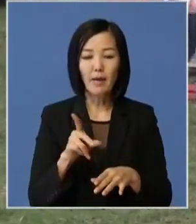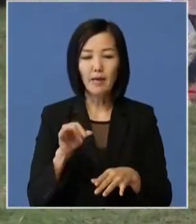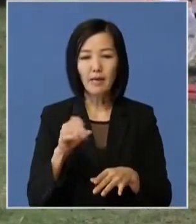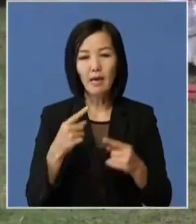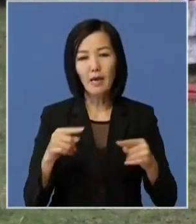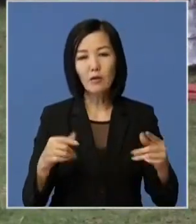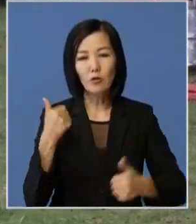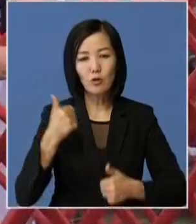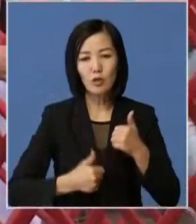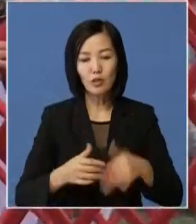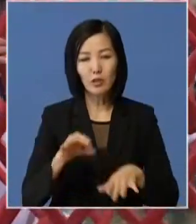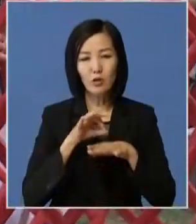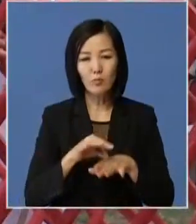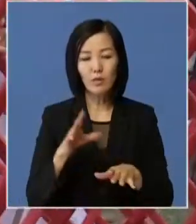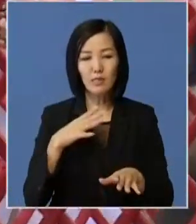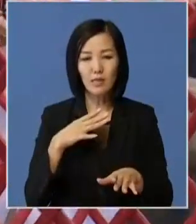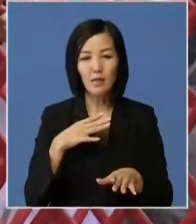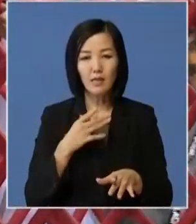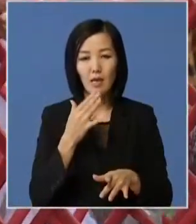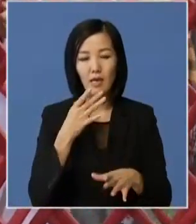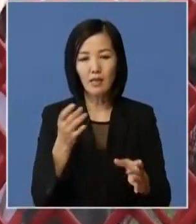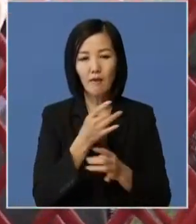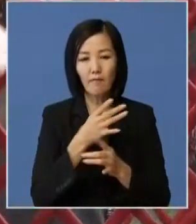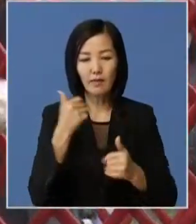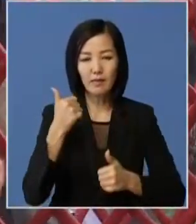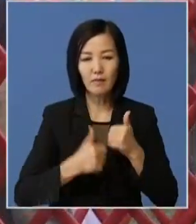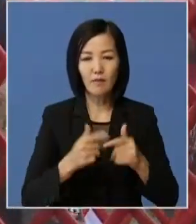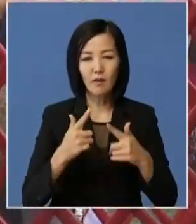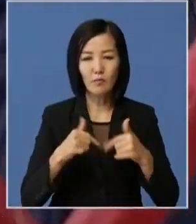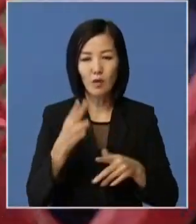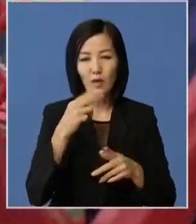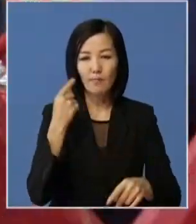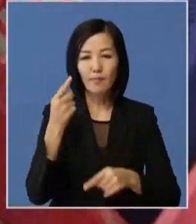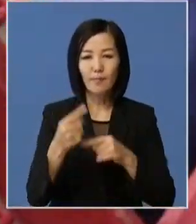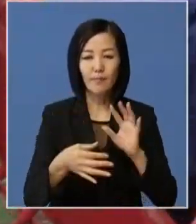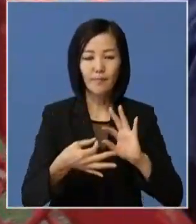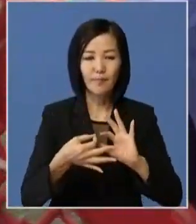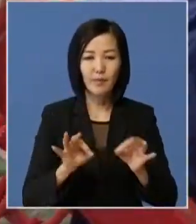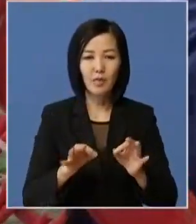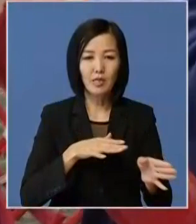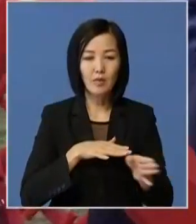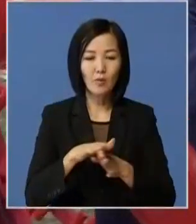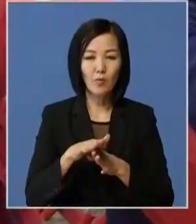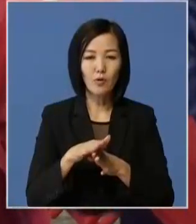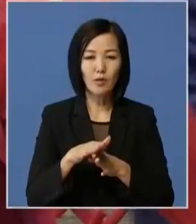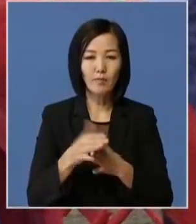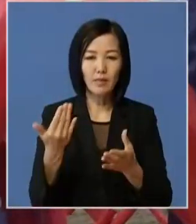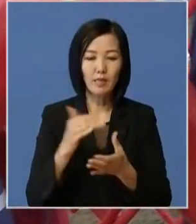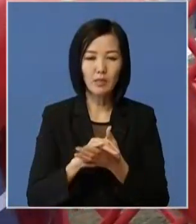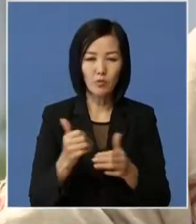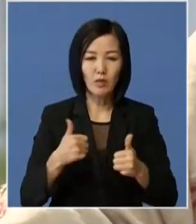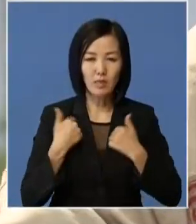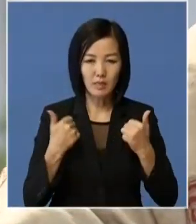жарыстар ұйымдастырылып, арқа-жарқа болады. Этнофестиваль ұйымдастырушылары осы дәстүрлерді бүге-шігесіне дейін орындап, жан-жақты көрсетуге